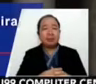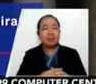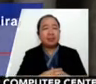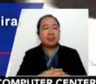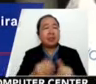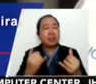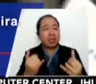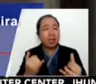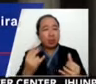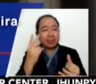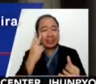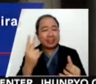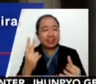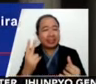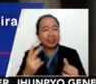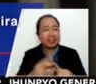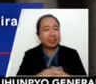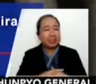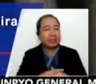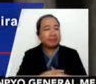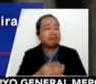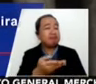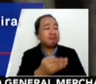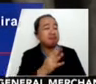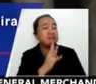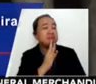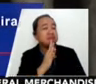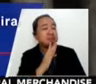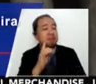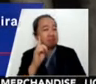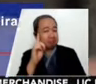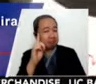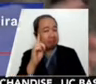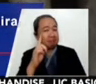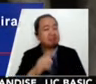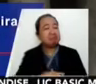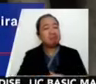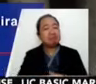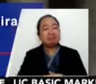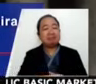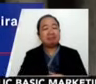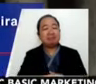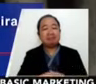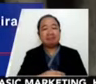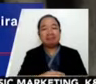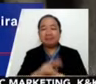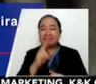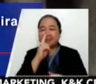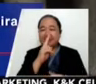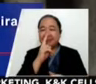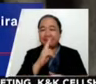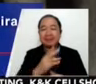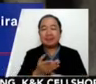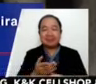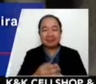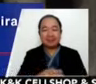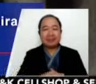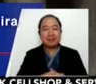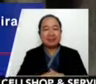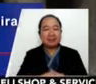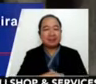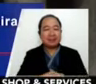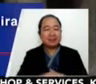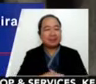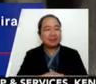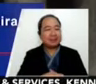eh. Gamitin nyo? Yeah. Oh, naay dagang nang adaot. Sama sa? Sa akong kuan,